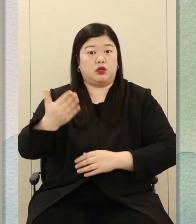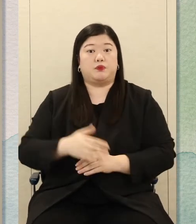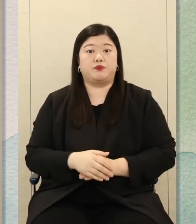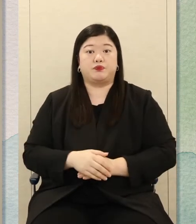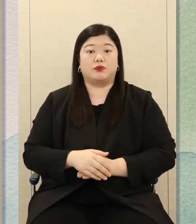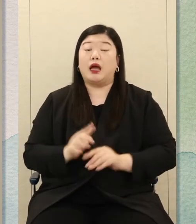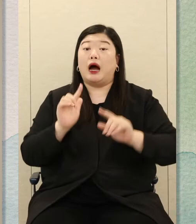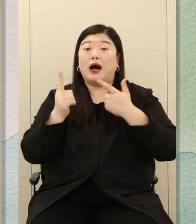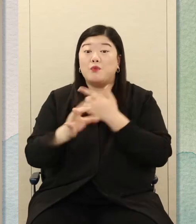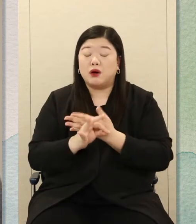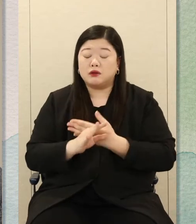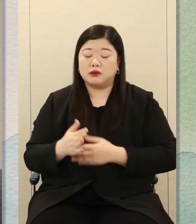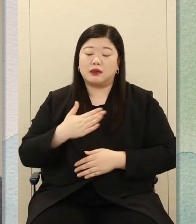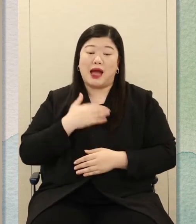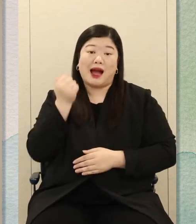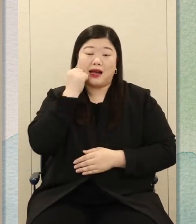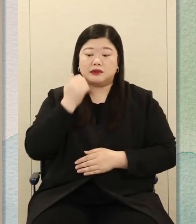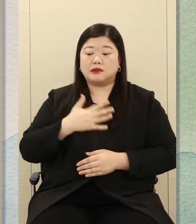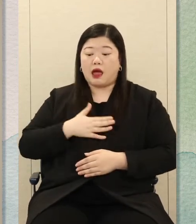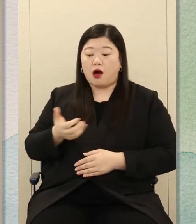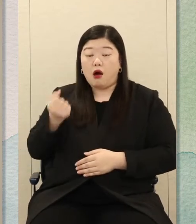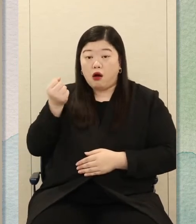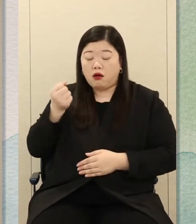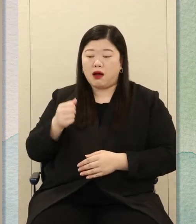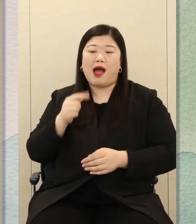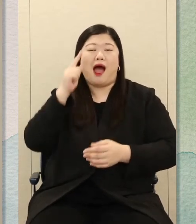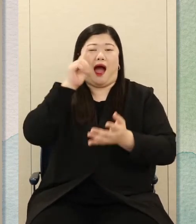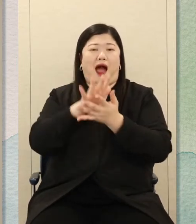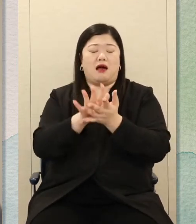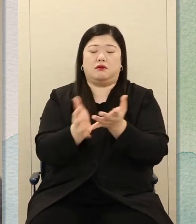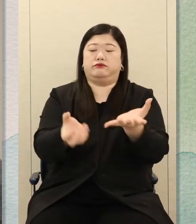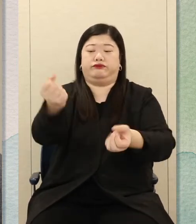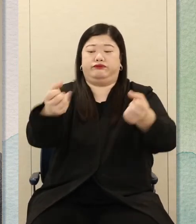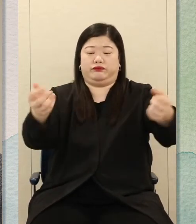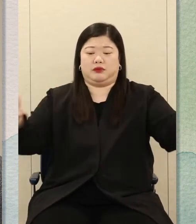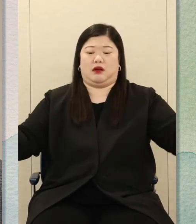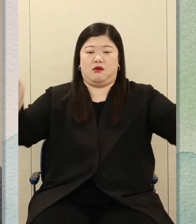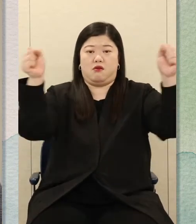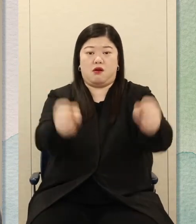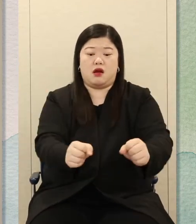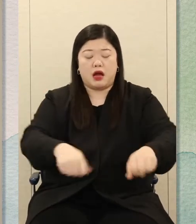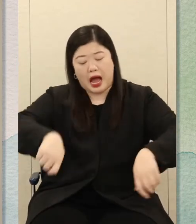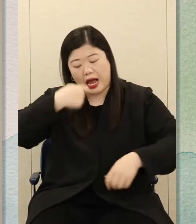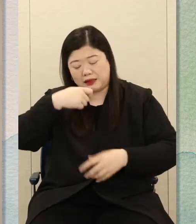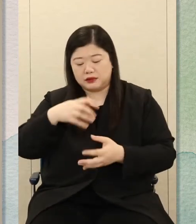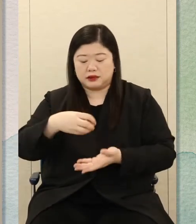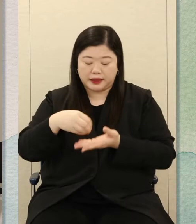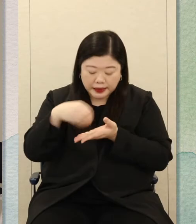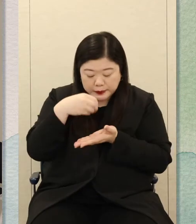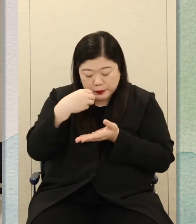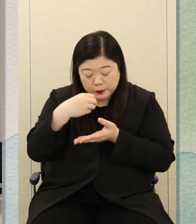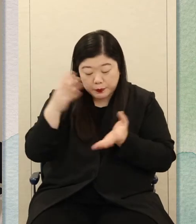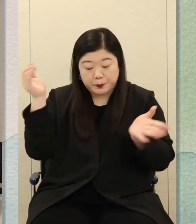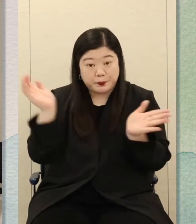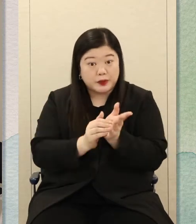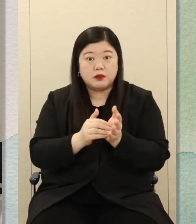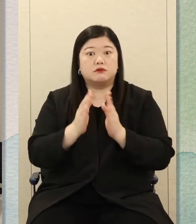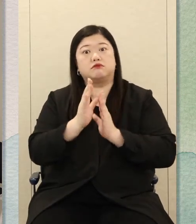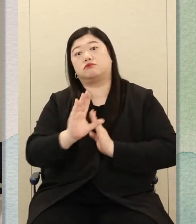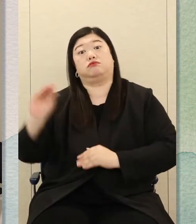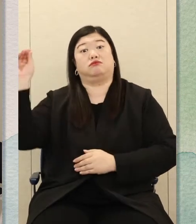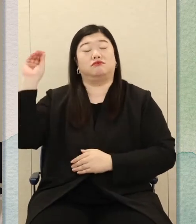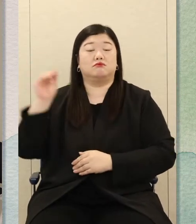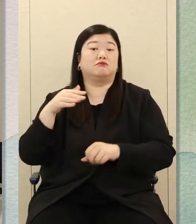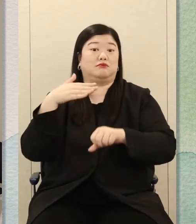와서 예, 같이 하는 예, 그런 방식으로 나누게 되는 거죠. 그렇게 운영되는 게 일반적이다.